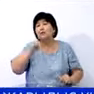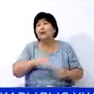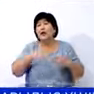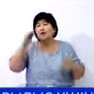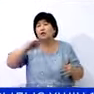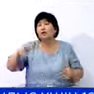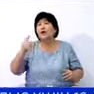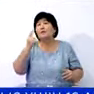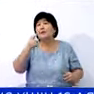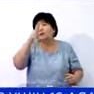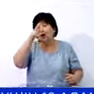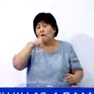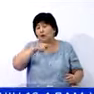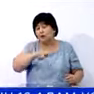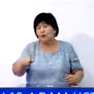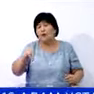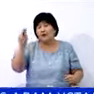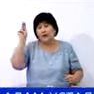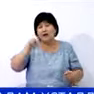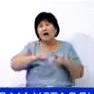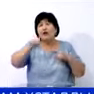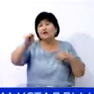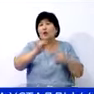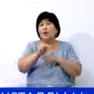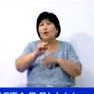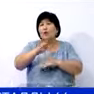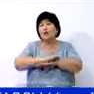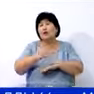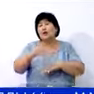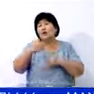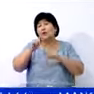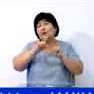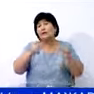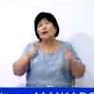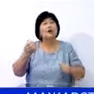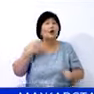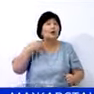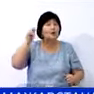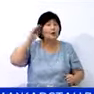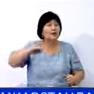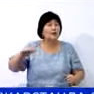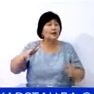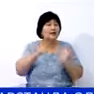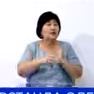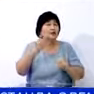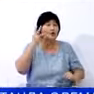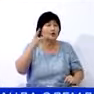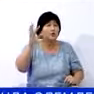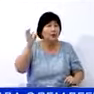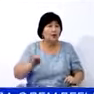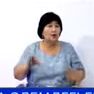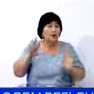оқушы 1-90-да қашықтан оқиды деп жоспарлануда. Бұл орта мектептерде білім алатын қызылордалық оқушылардың 83% құрап